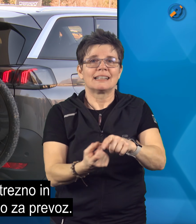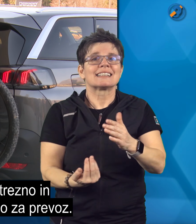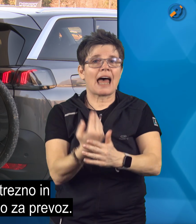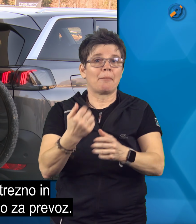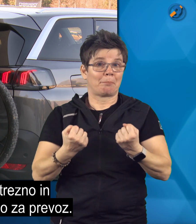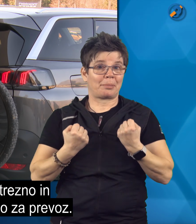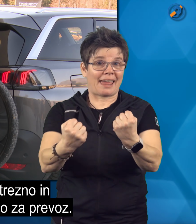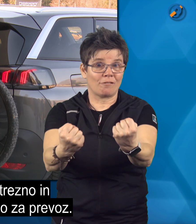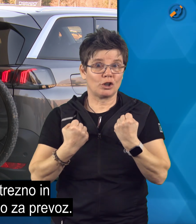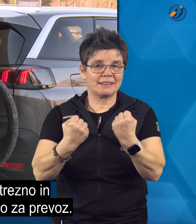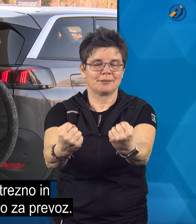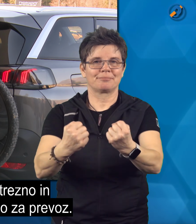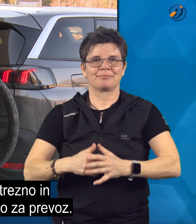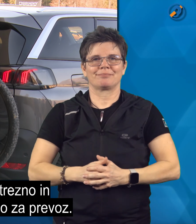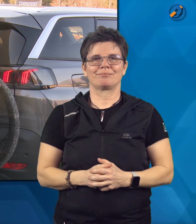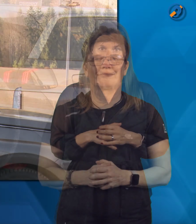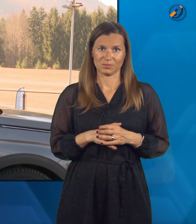za prevoz.